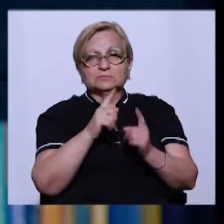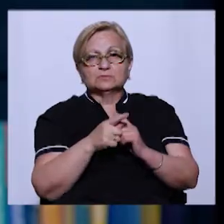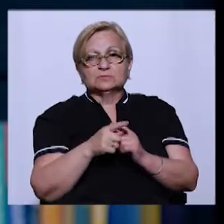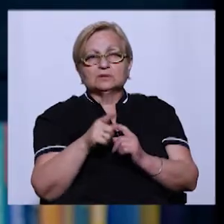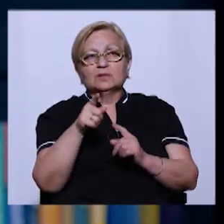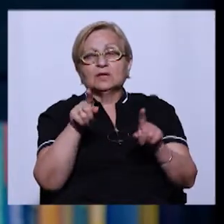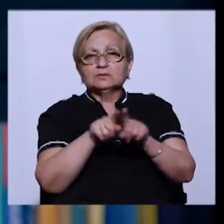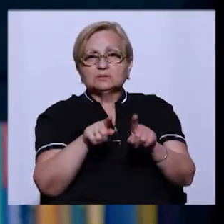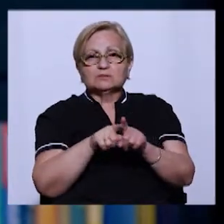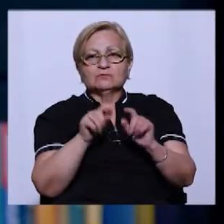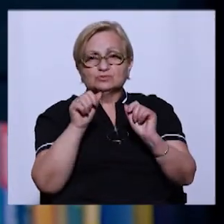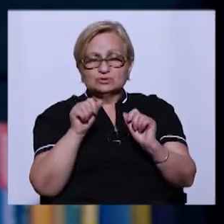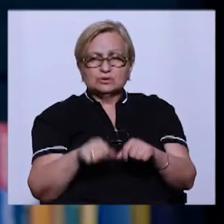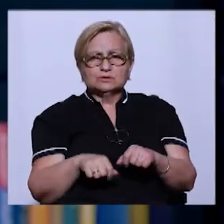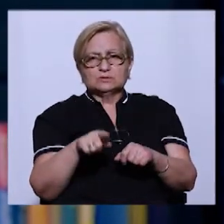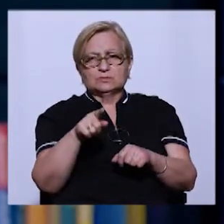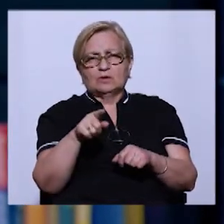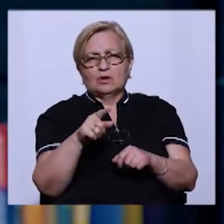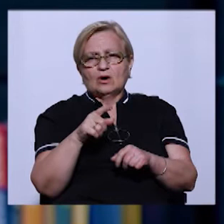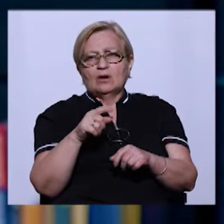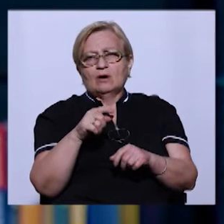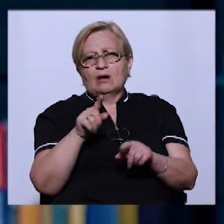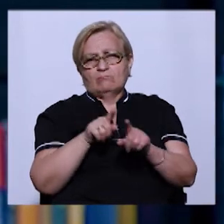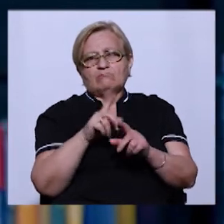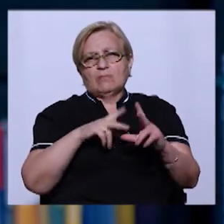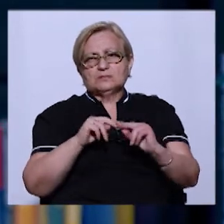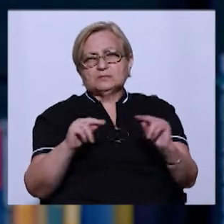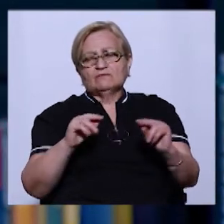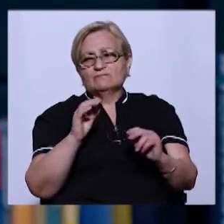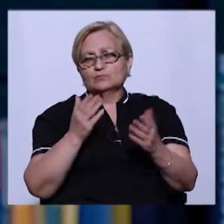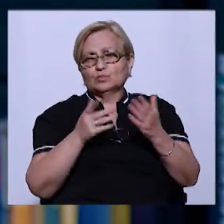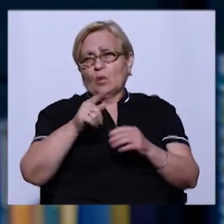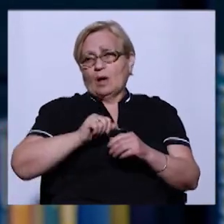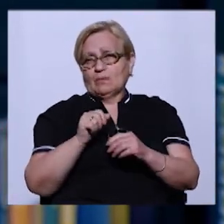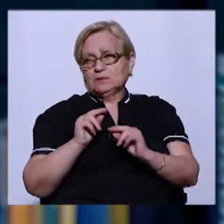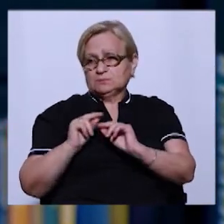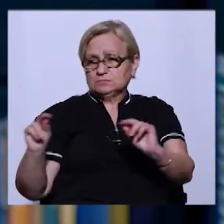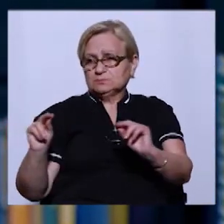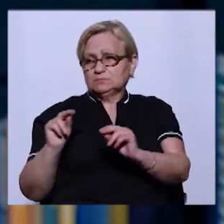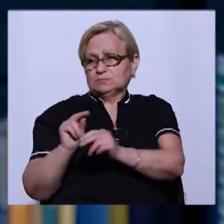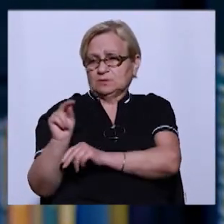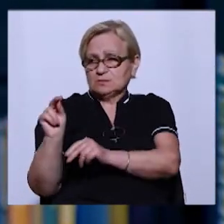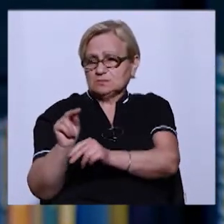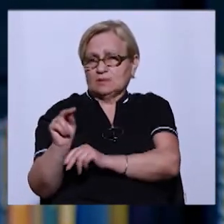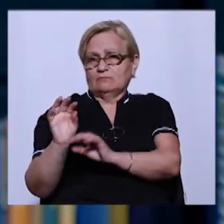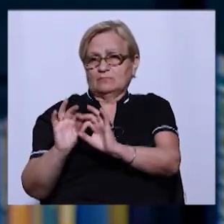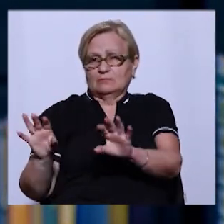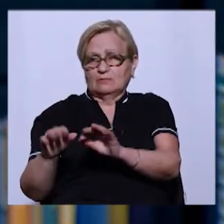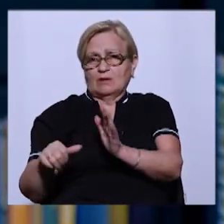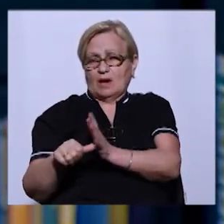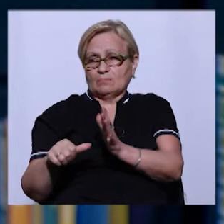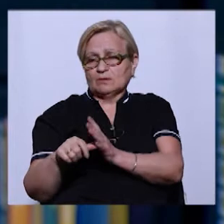თქვენ შეგიძლიათ და თქვენ ხართ მასწავლებელი, რა თქმა უნდა, როცა თქვენს კლასელს არიცის და ეხმარები. ხარ იმ წუთას მას